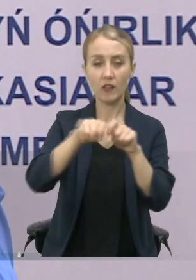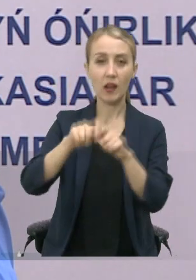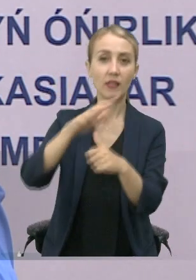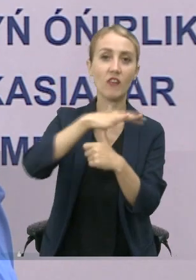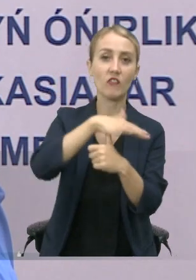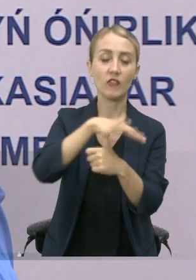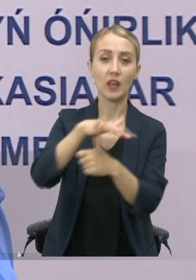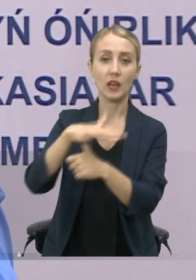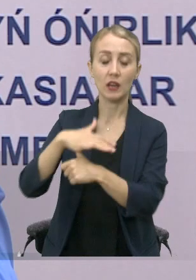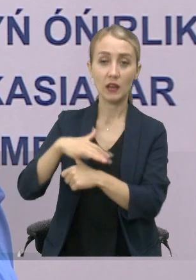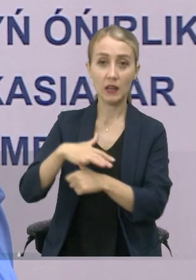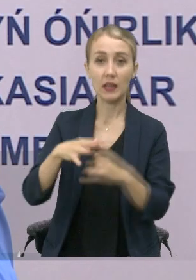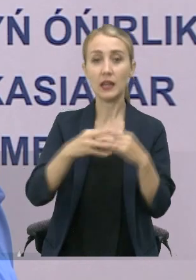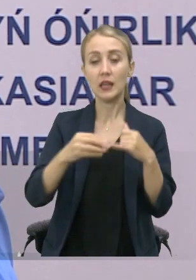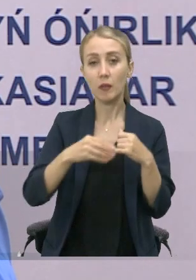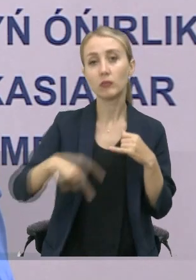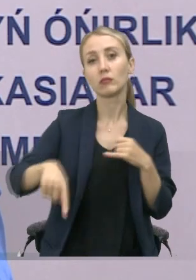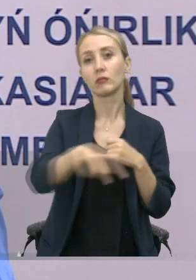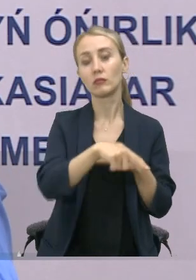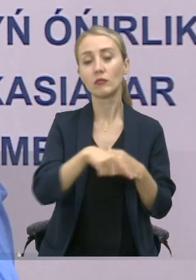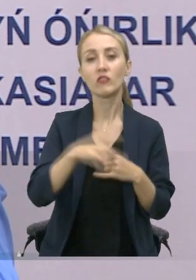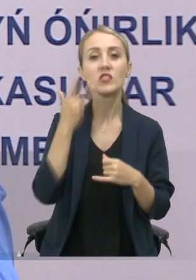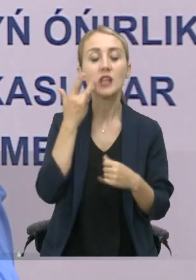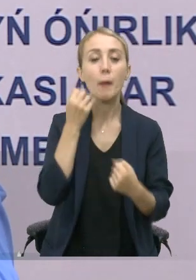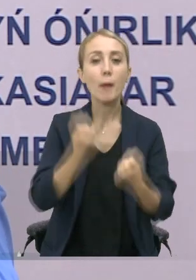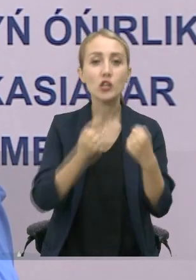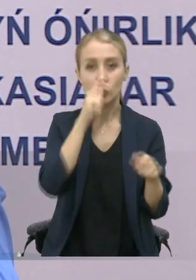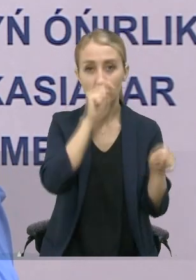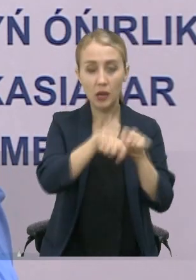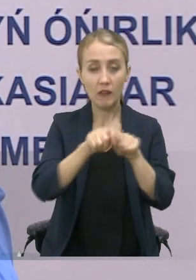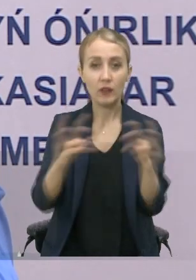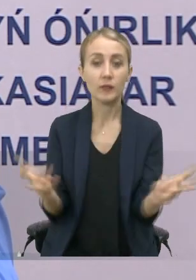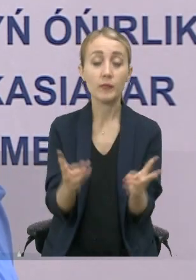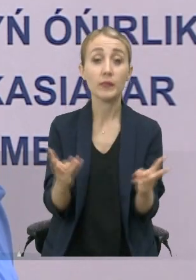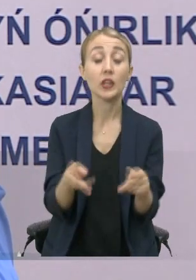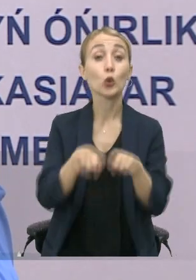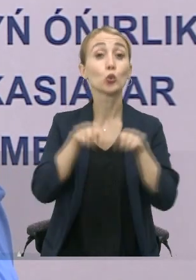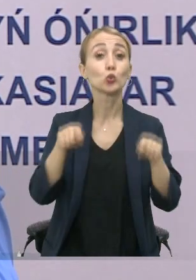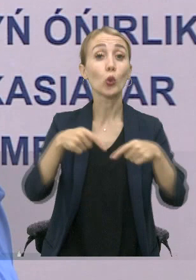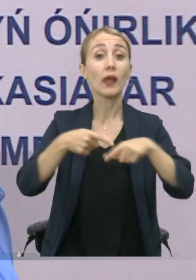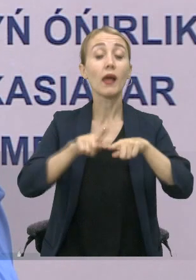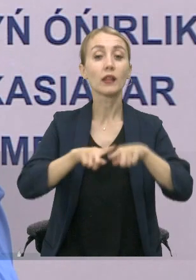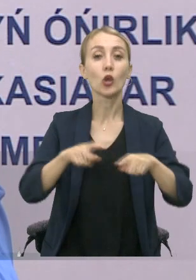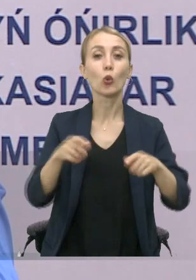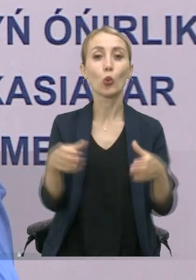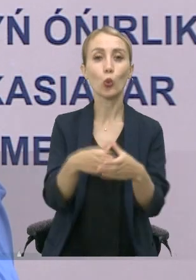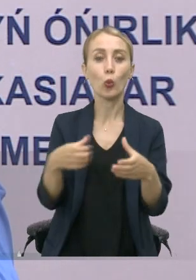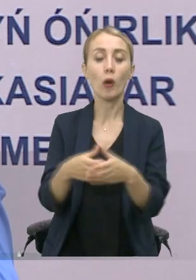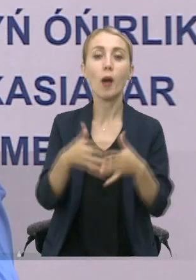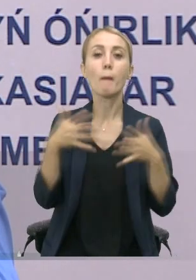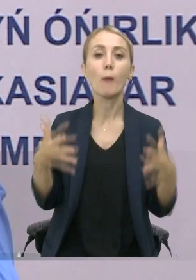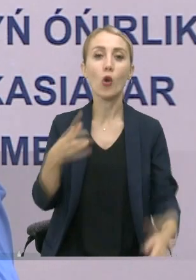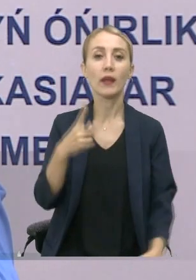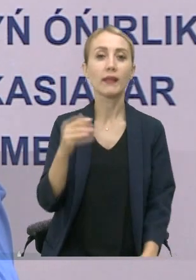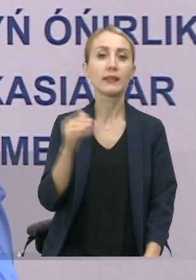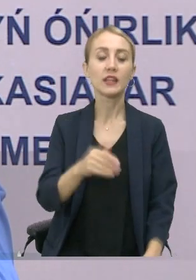и наземное патруль сво четырьмя мобильными группами созданными группами проведено более тысячи совместных